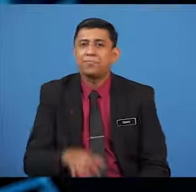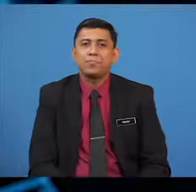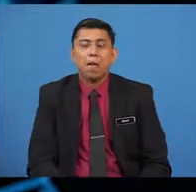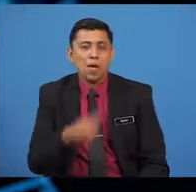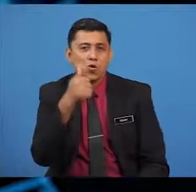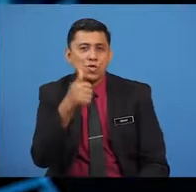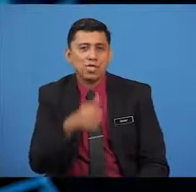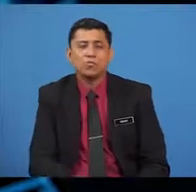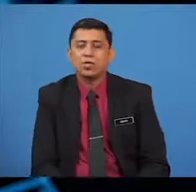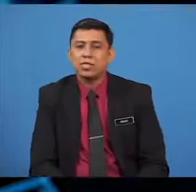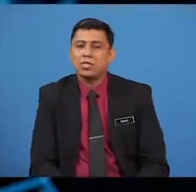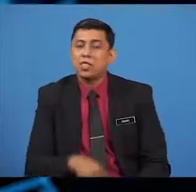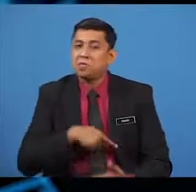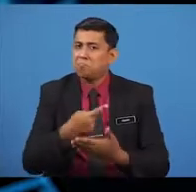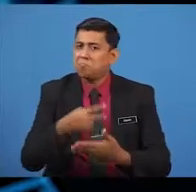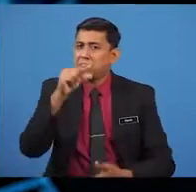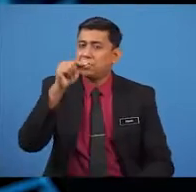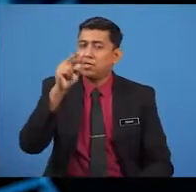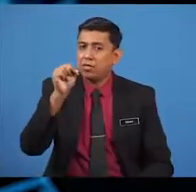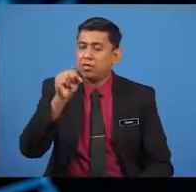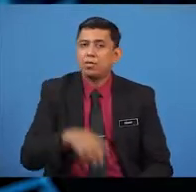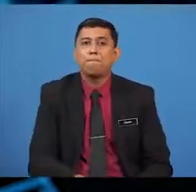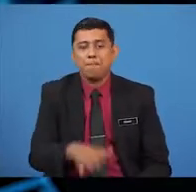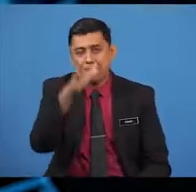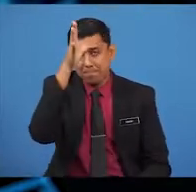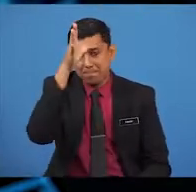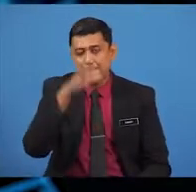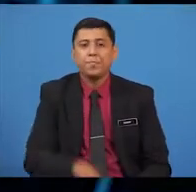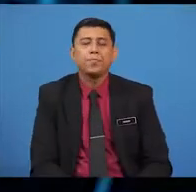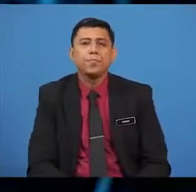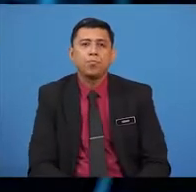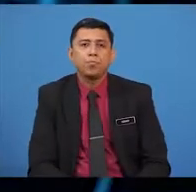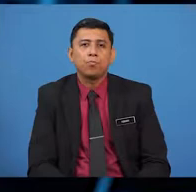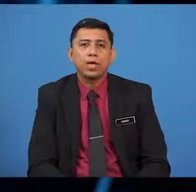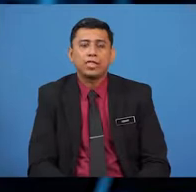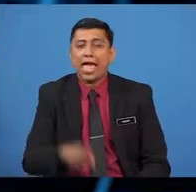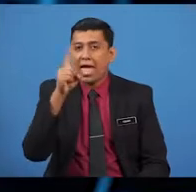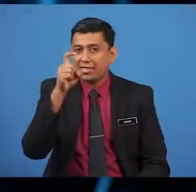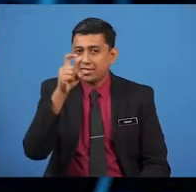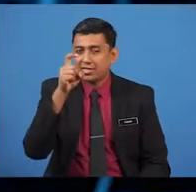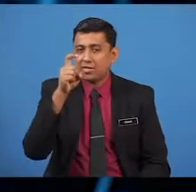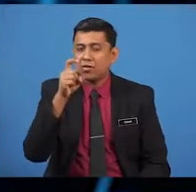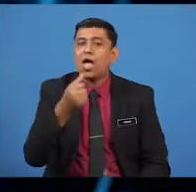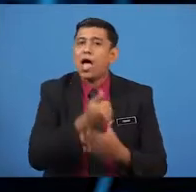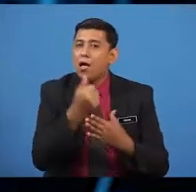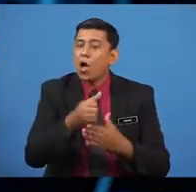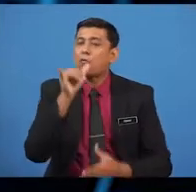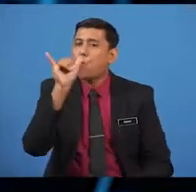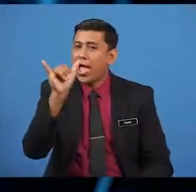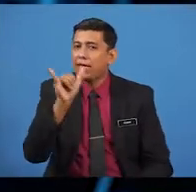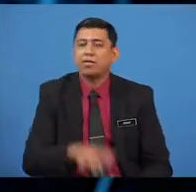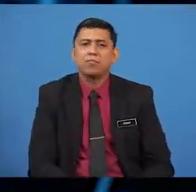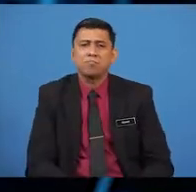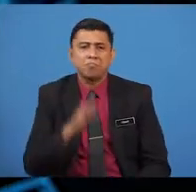Ya, bagus. Kandungan genetik dari bapa, iaitu kromosom X